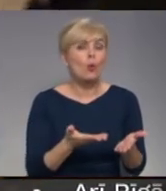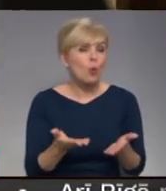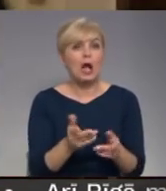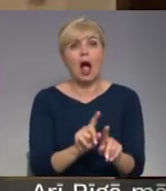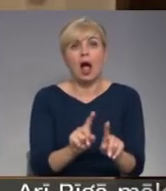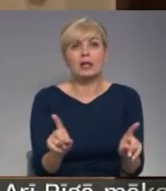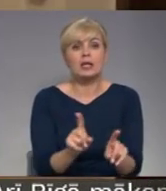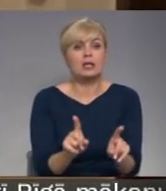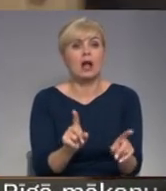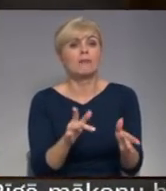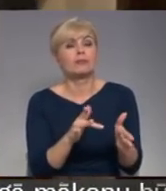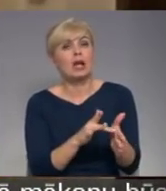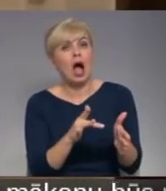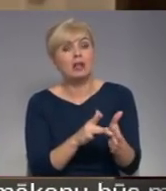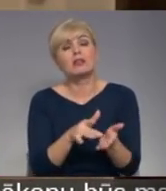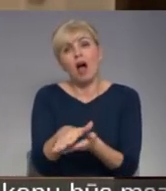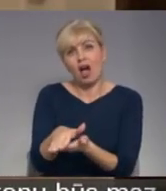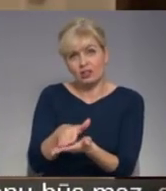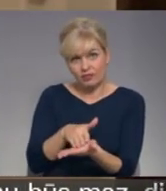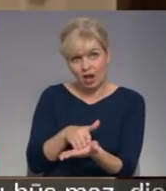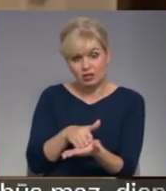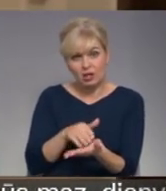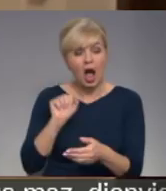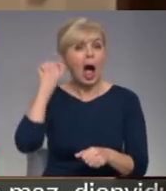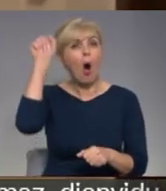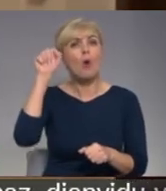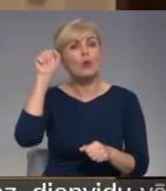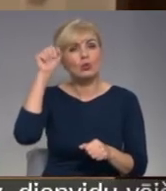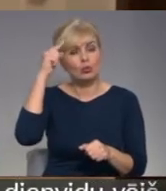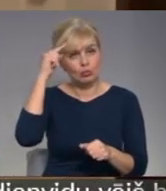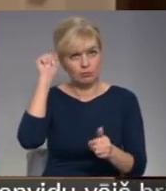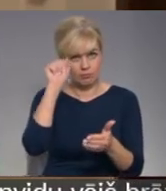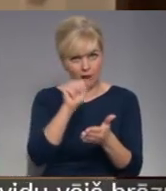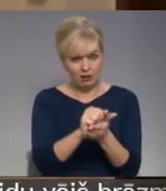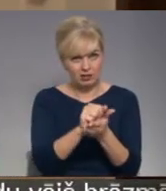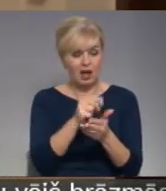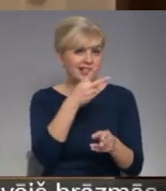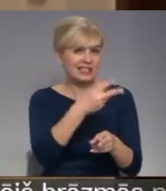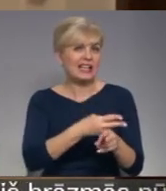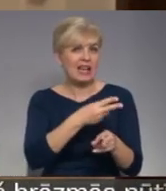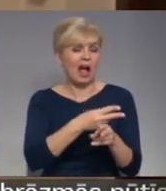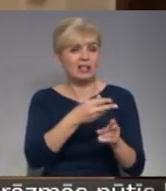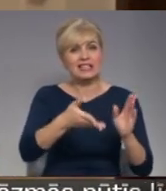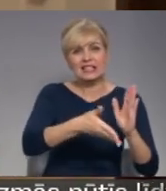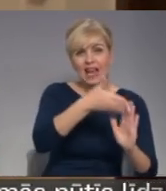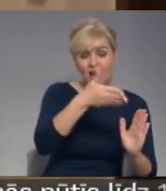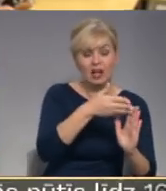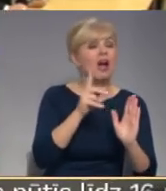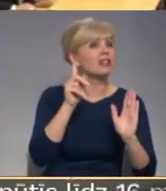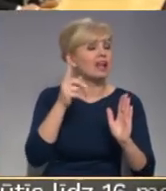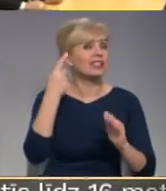ir kāds, es atvainojos, Aunu Bars, kurš ar galvu skrienas sienā. Ja? Tas ir radošs